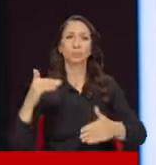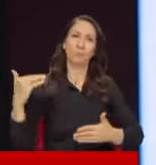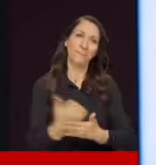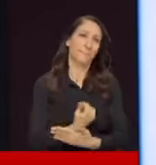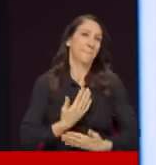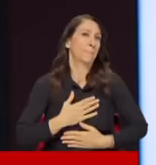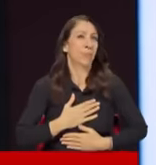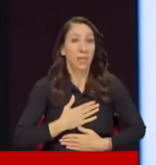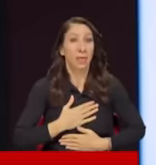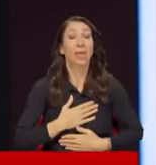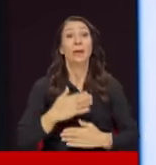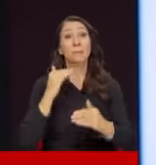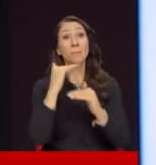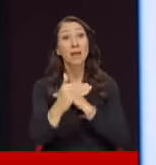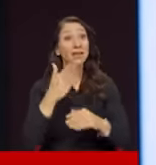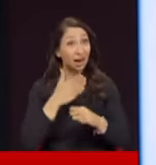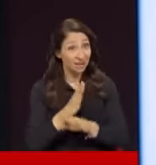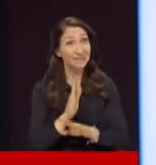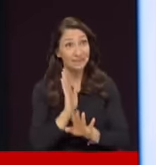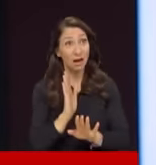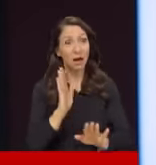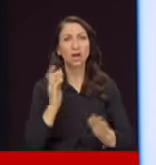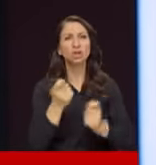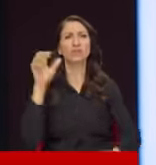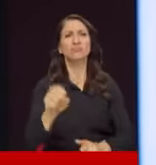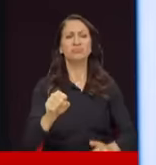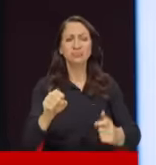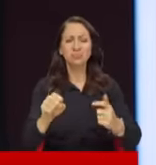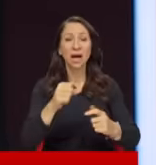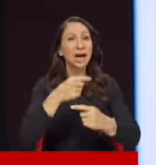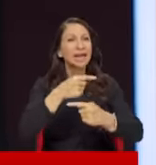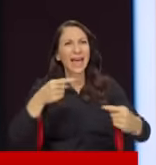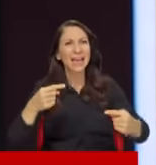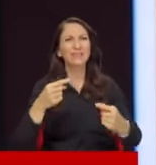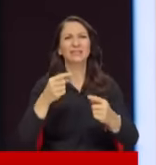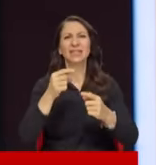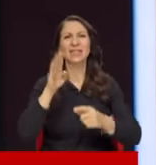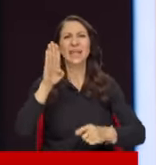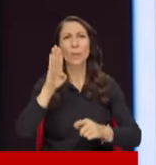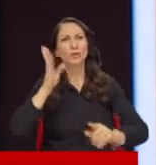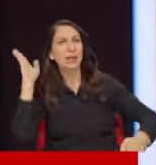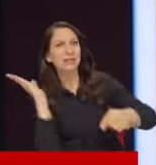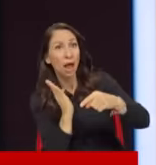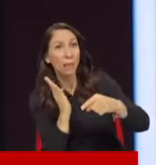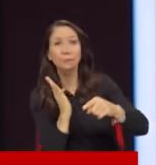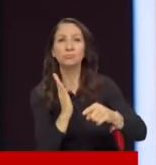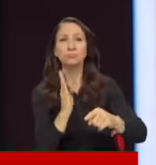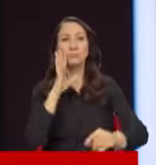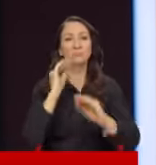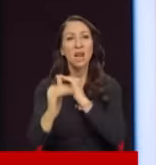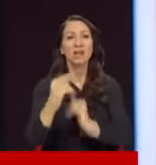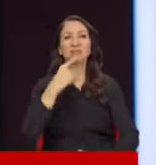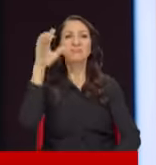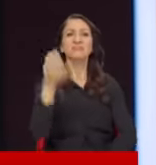kazandık ve millet millet Aslında Eee el koydu işe yani olumsuzluğa hani demokrasi yapılan darbeye millet el